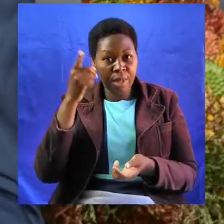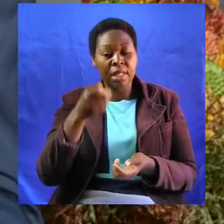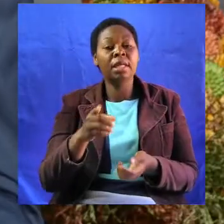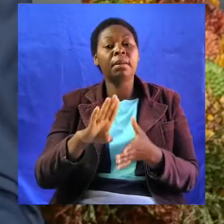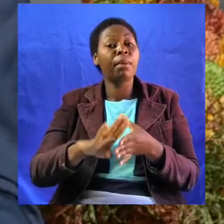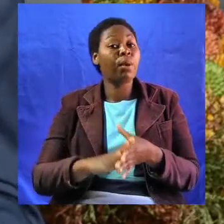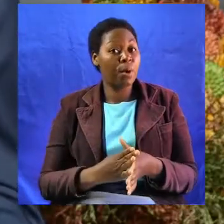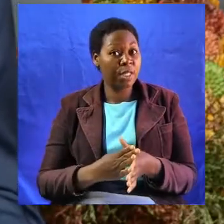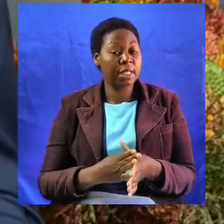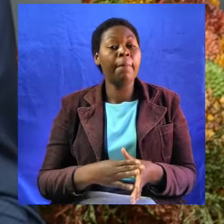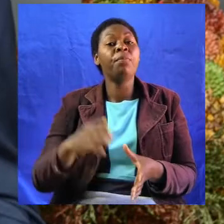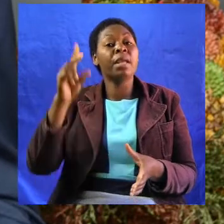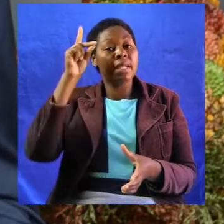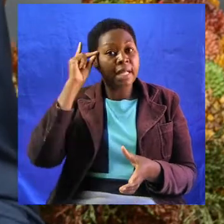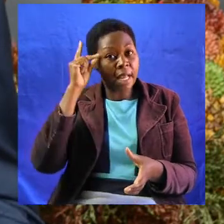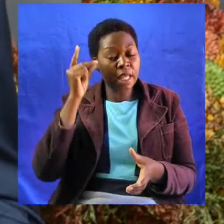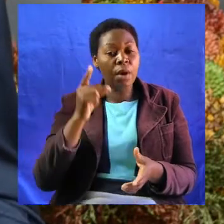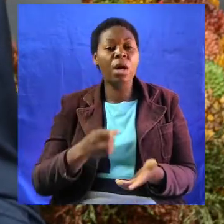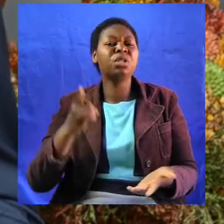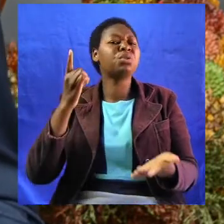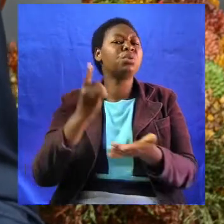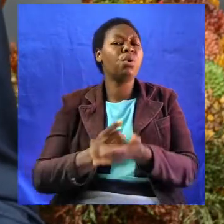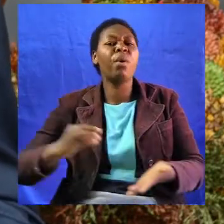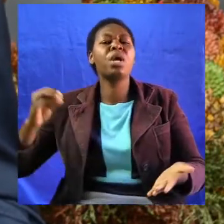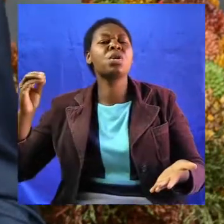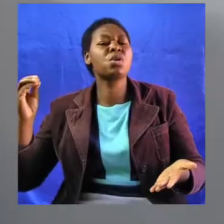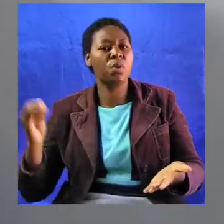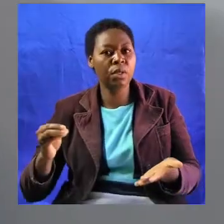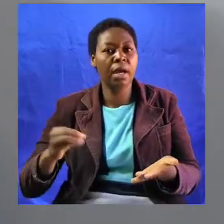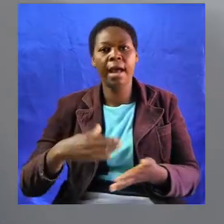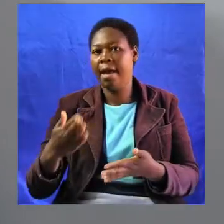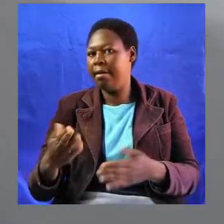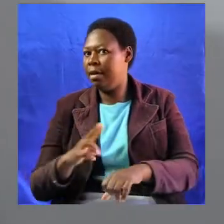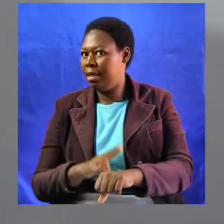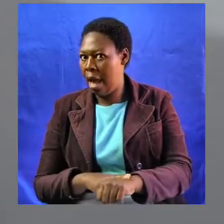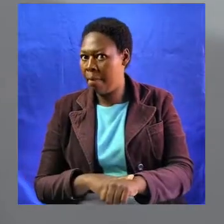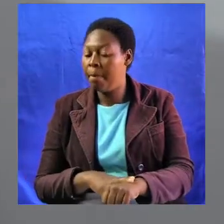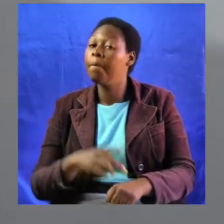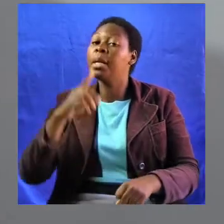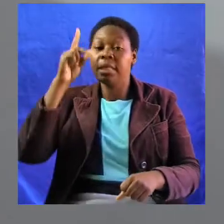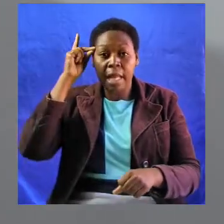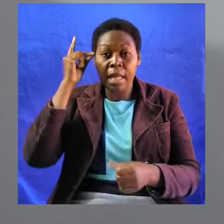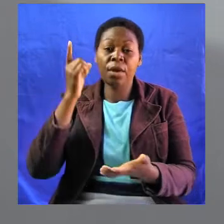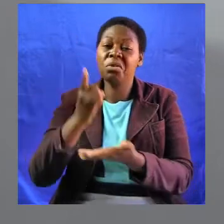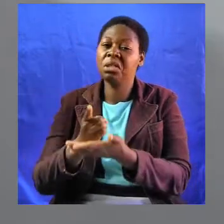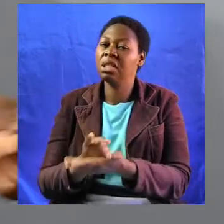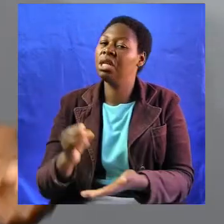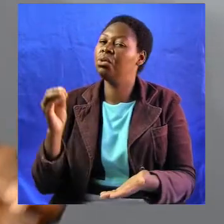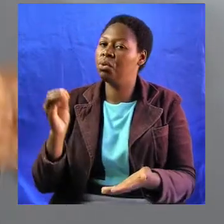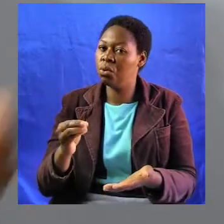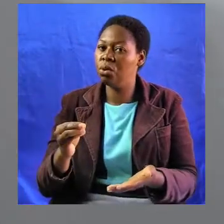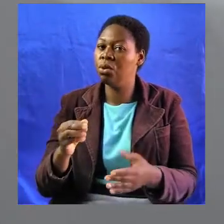kuti aicherechedza zvakanaka zvaive muna Daniel. Saka muchitozoona Daniel paakaiswa mugomba reshumba paya.